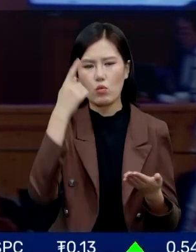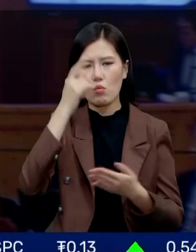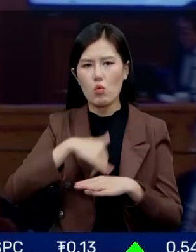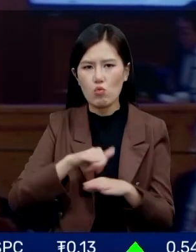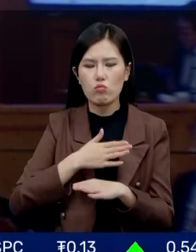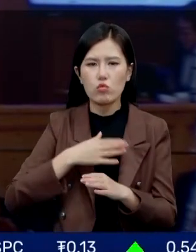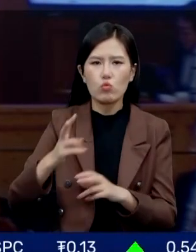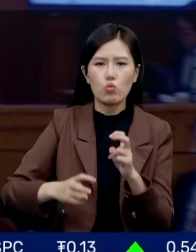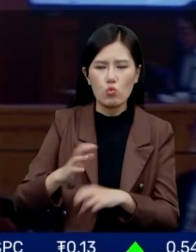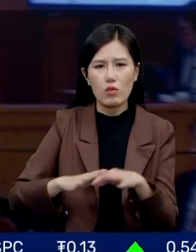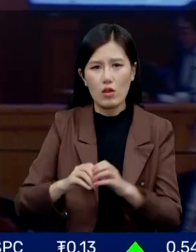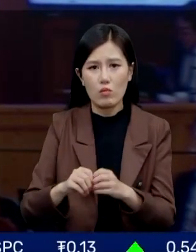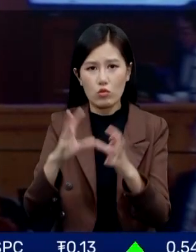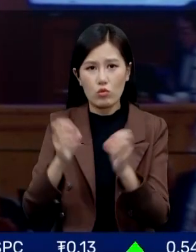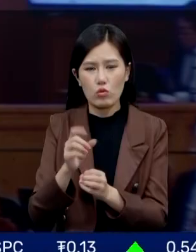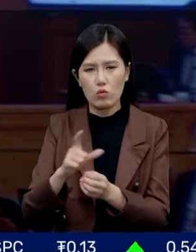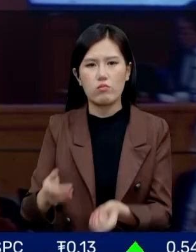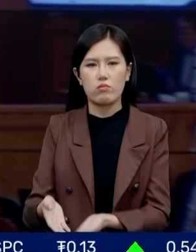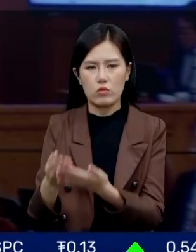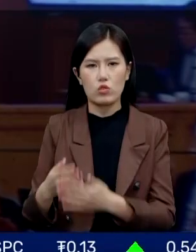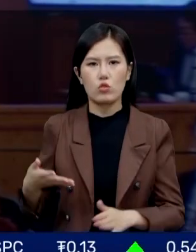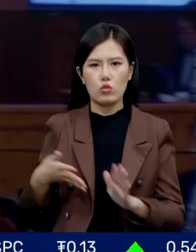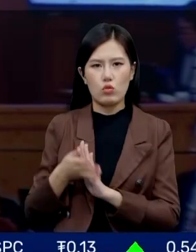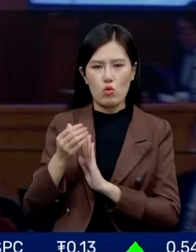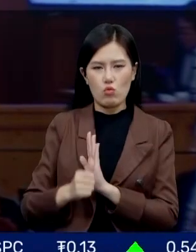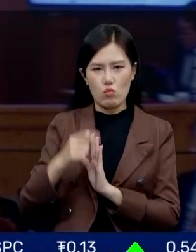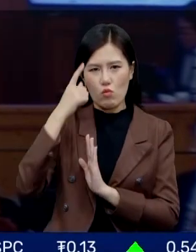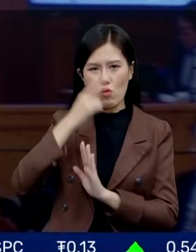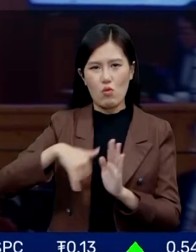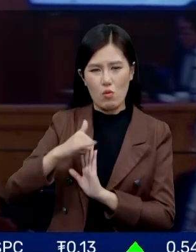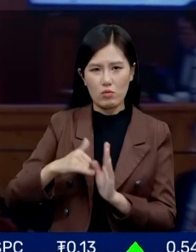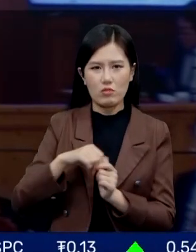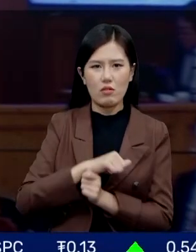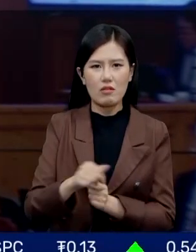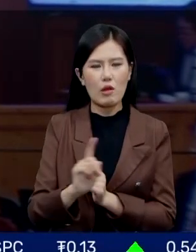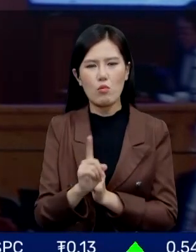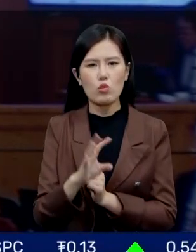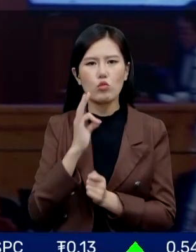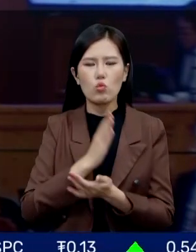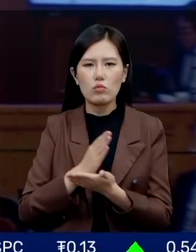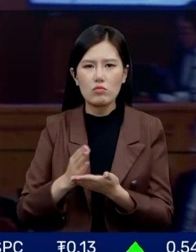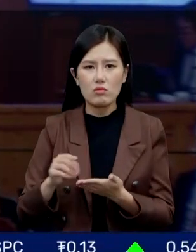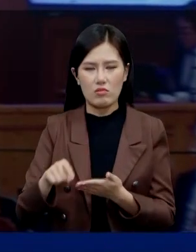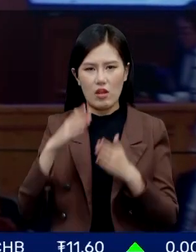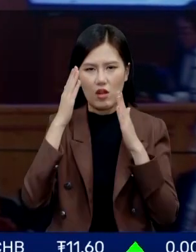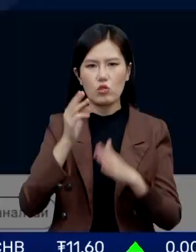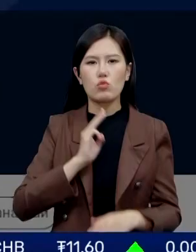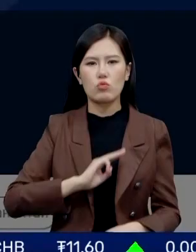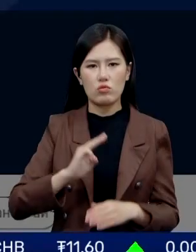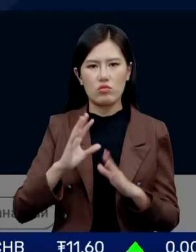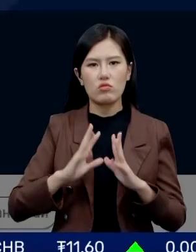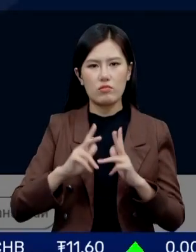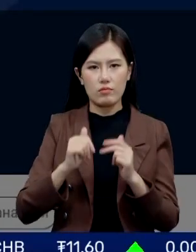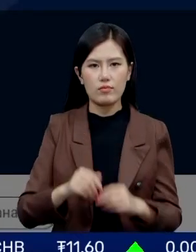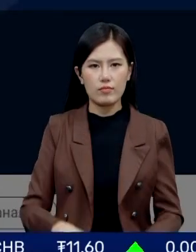нэмэгдүүлэх, төсвийн орлого зарлагыг оновчтойгоор тодорхойлох зэрэг асуудлуудад анхаарч шийдэх шаардлагатайг онцоллоо.